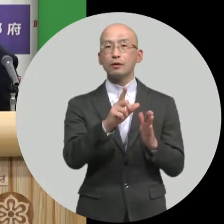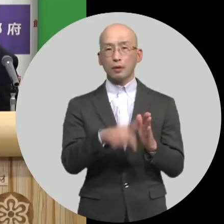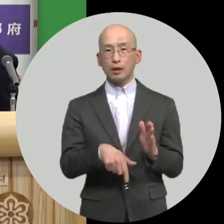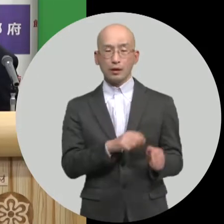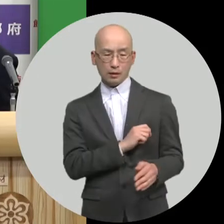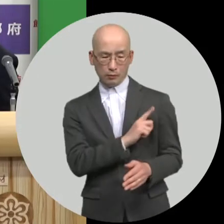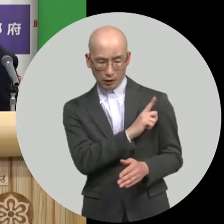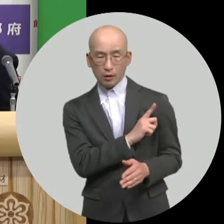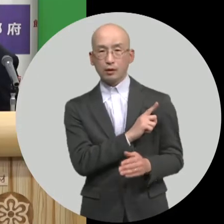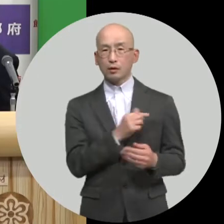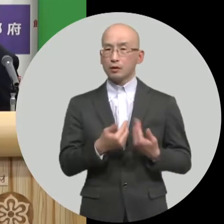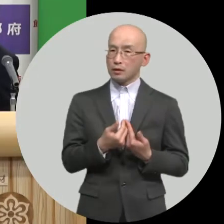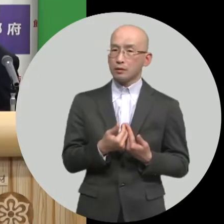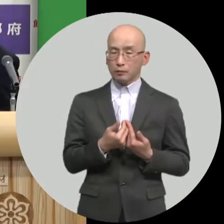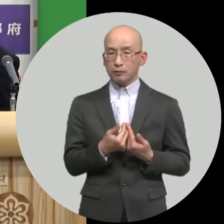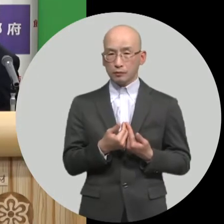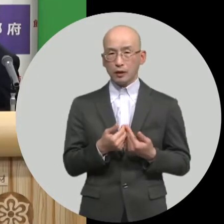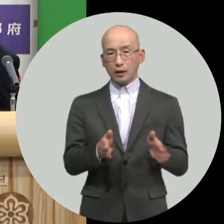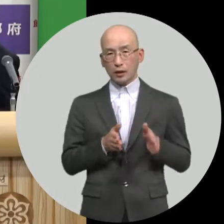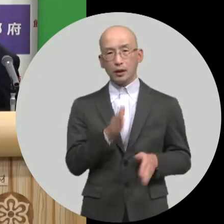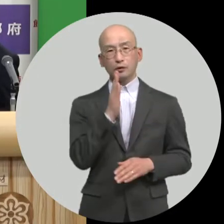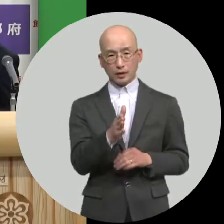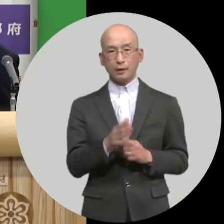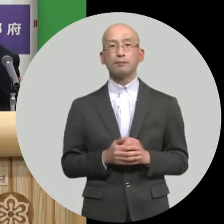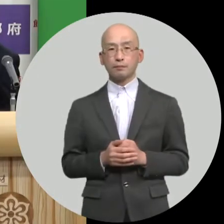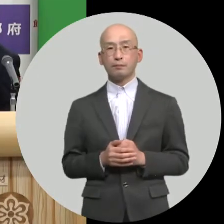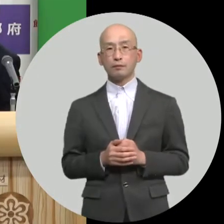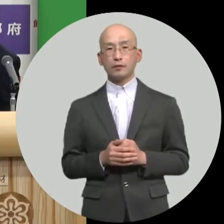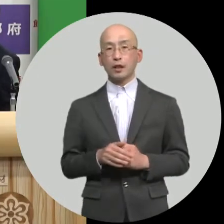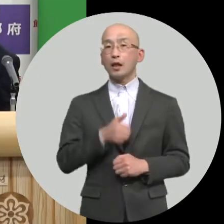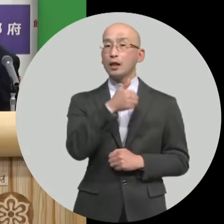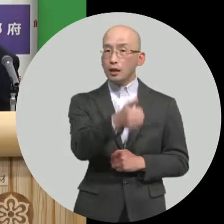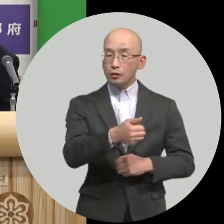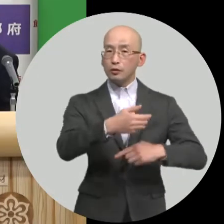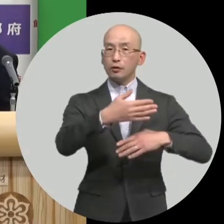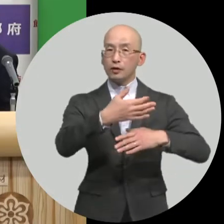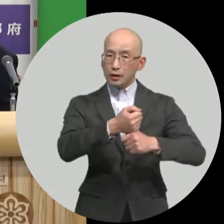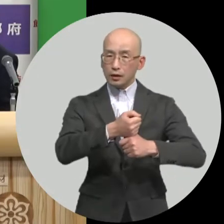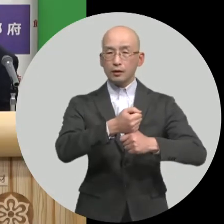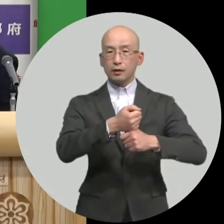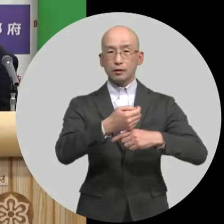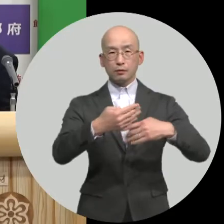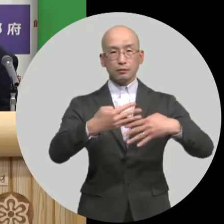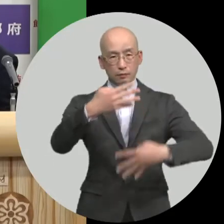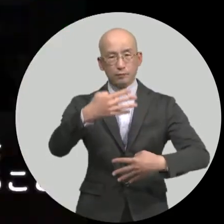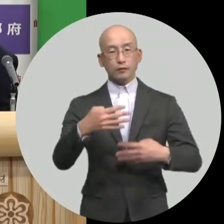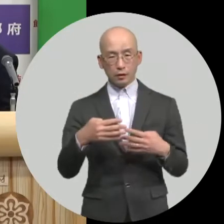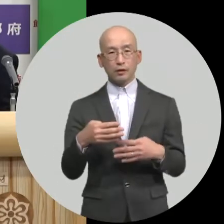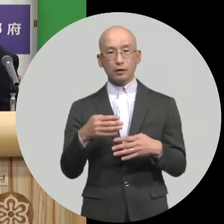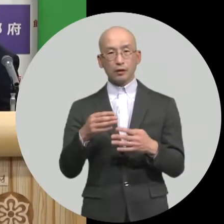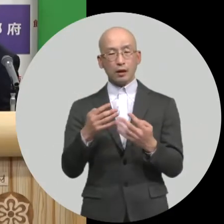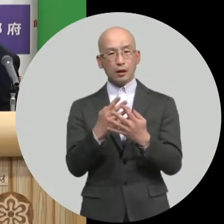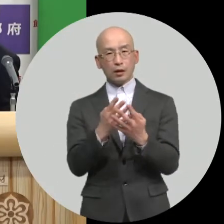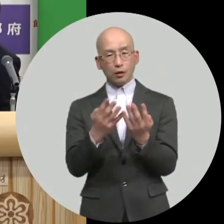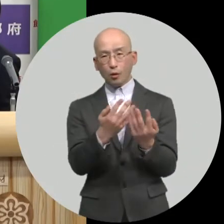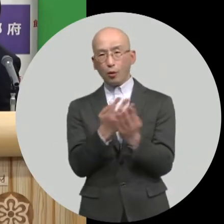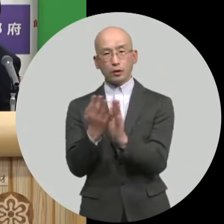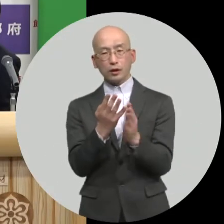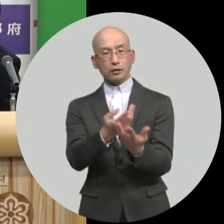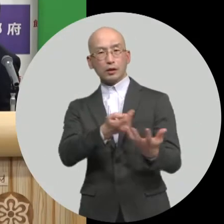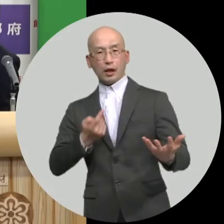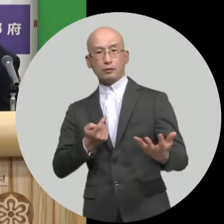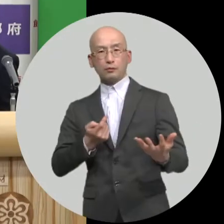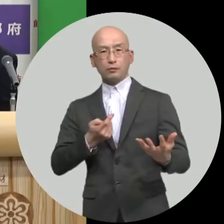参拝を控える。それから参拝時期、境内での3密を控えるなどの混雑を避ける。それから大声での会話、飲食を控